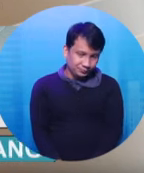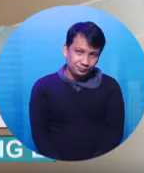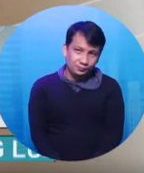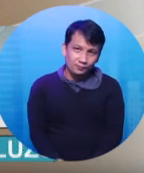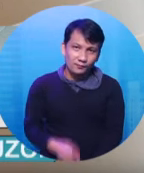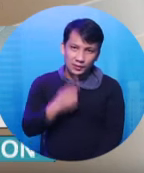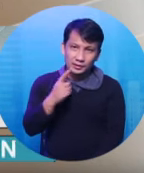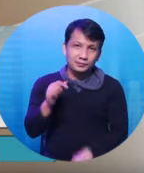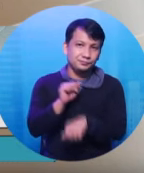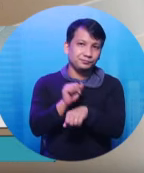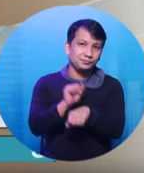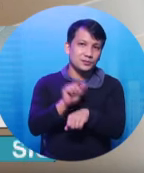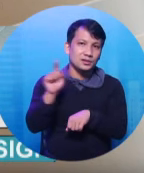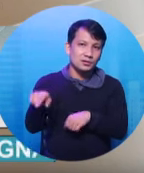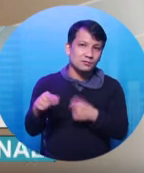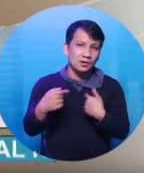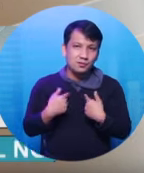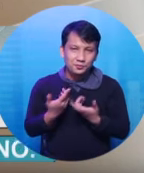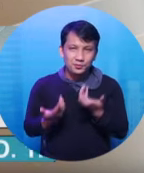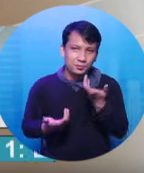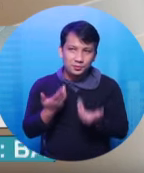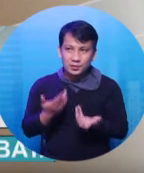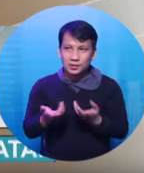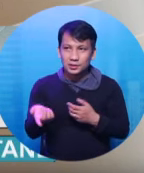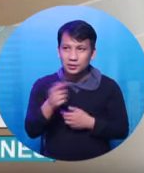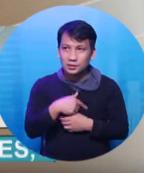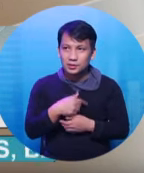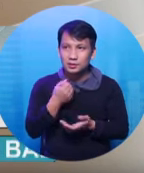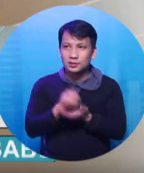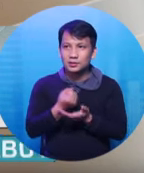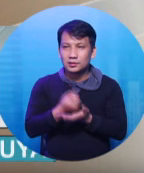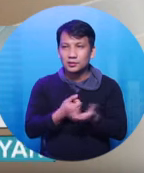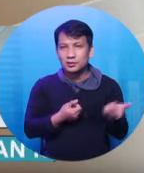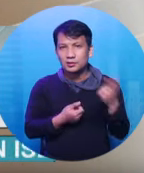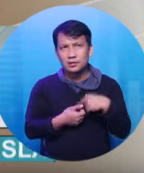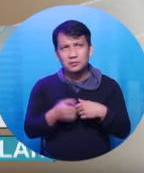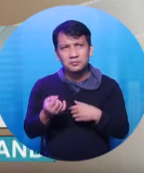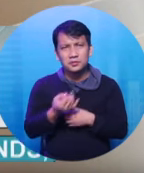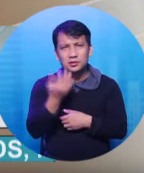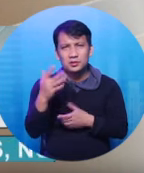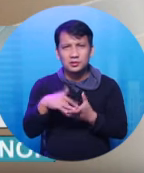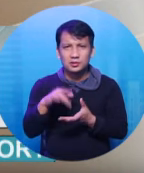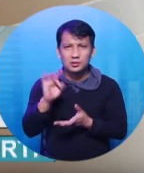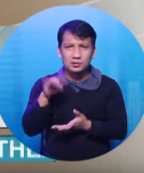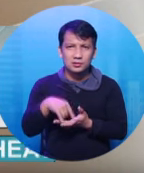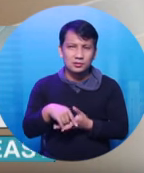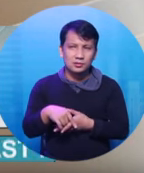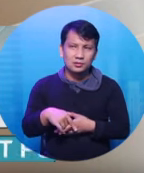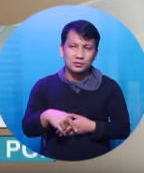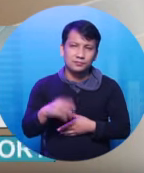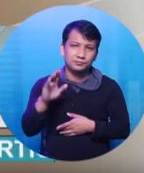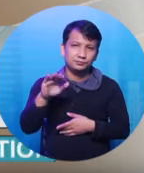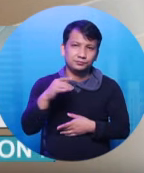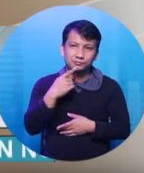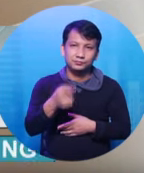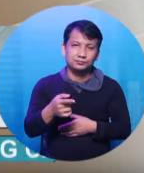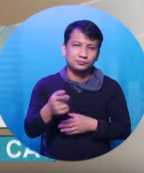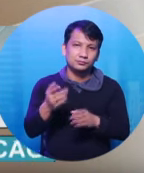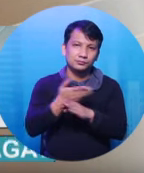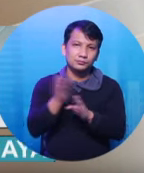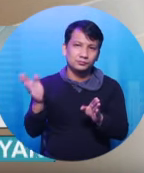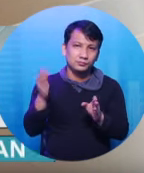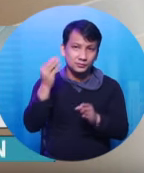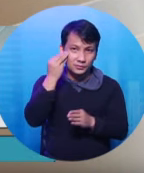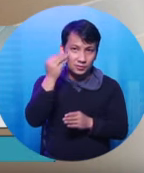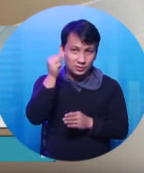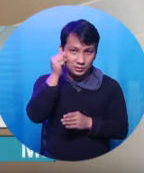ako sa Annex, pumasok po ako. Tapos, pagka-fieldo po niya, nakakuha po siya ng 8,000 ma'am, size A. Ma'am, hindi kasi natin nakakausap ngayon